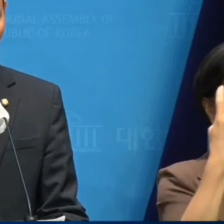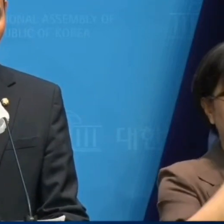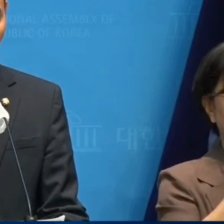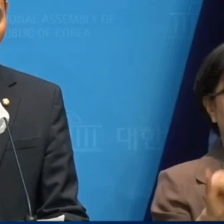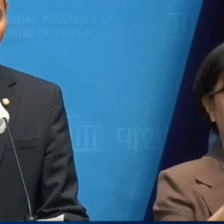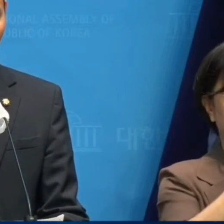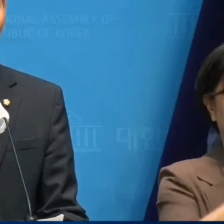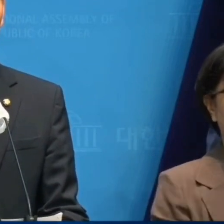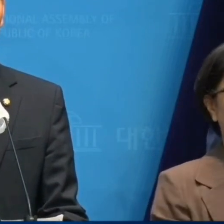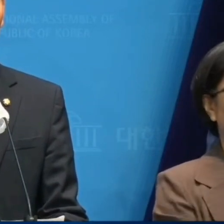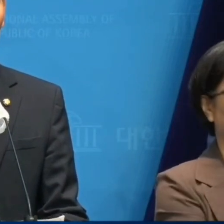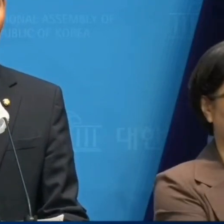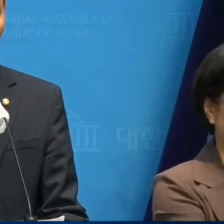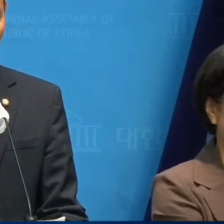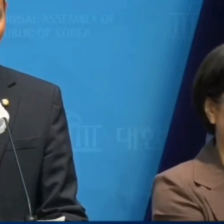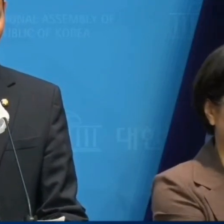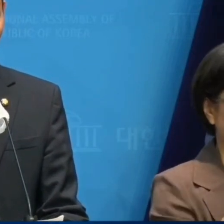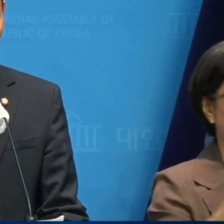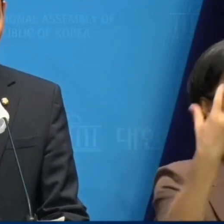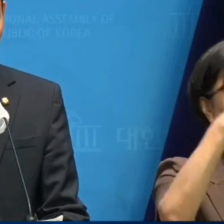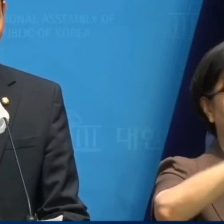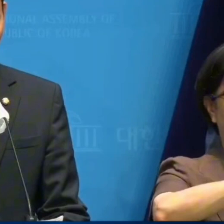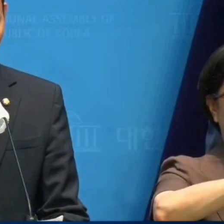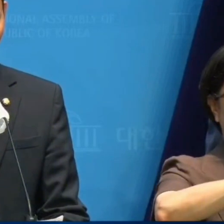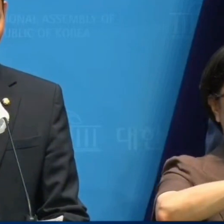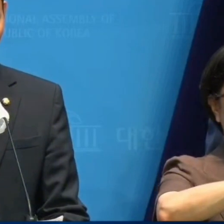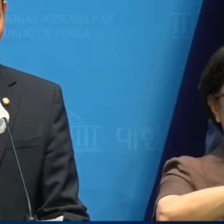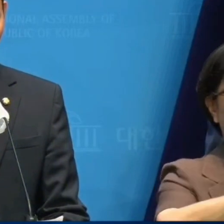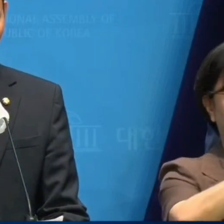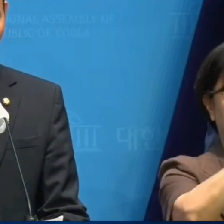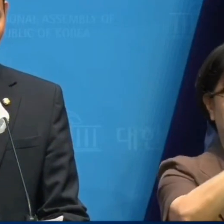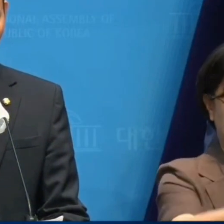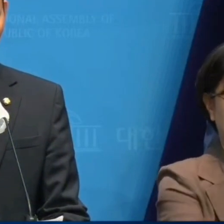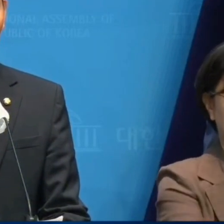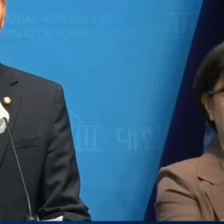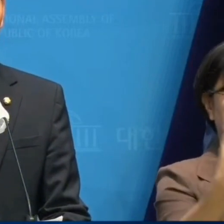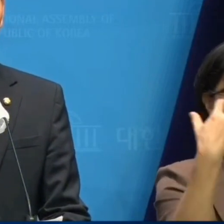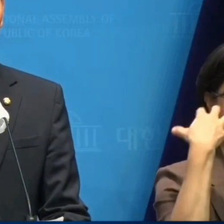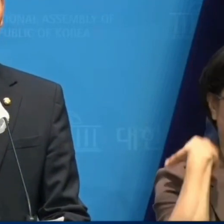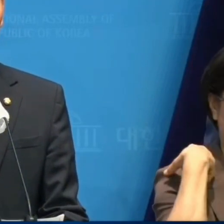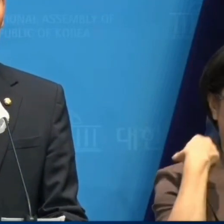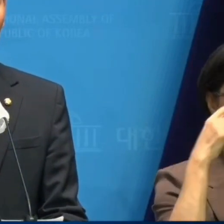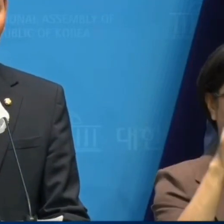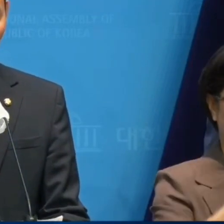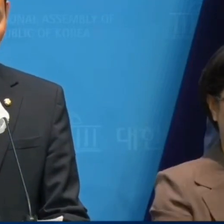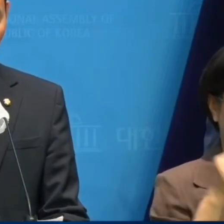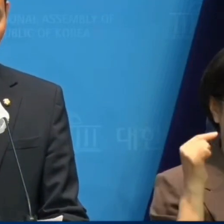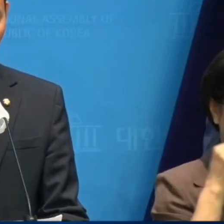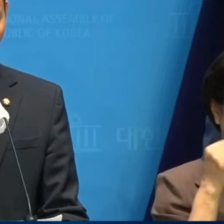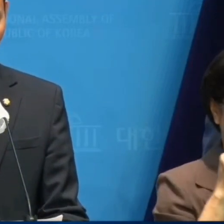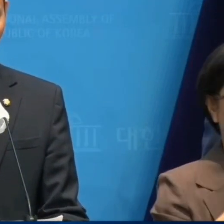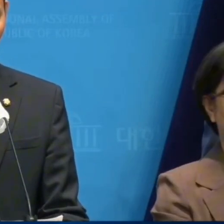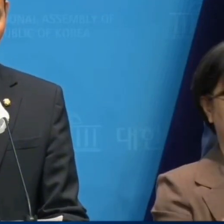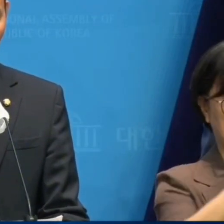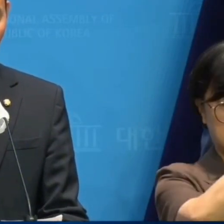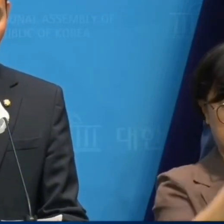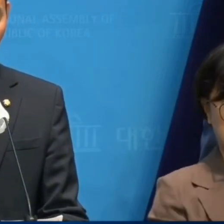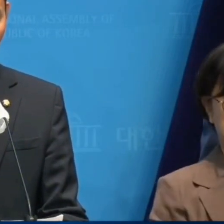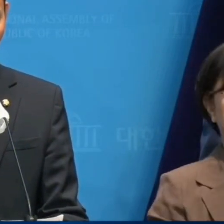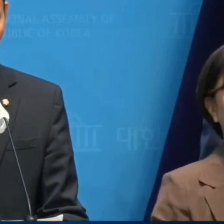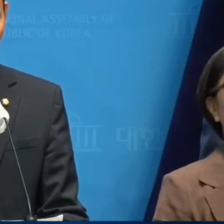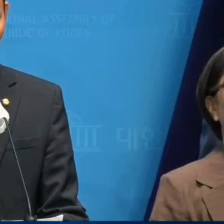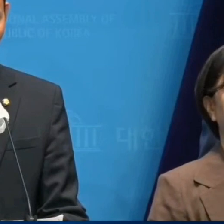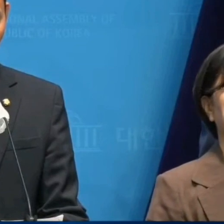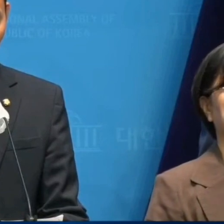계속해서 탄핵을 포함해서 지속적으로 책임을 묻는 절차를 갖도록